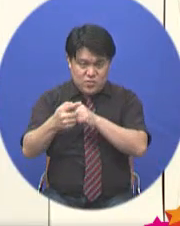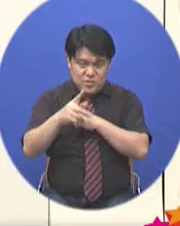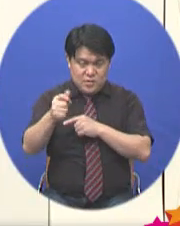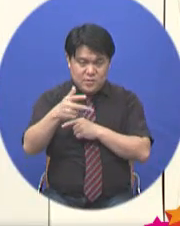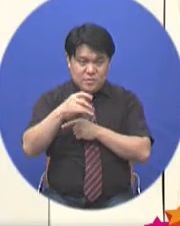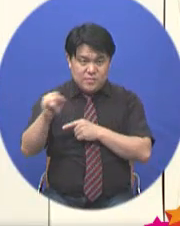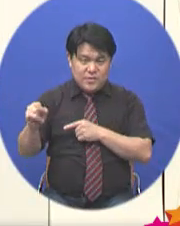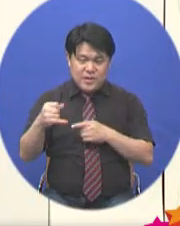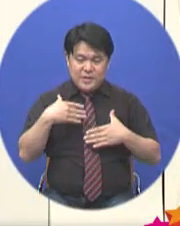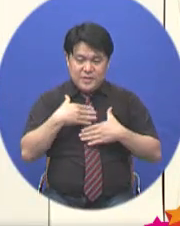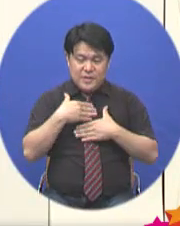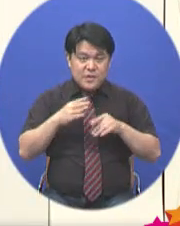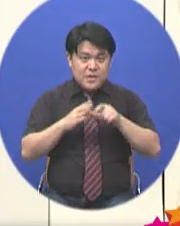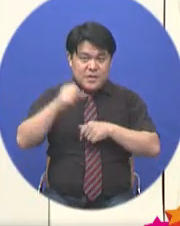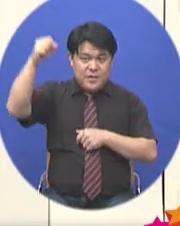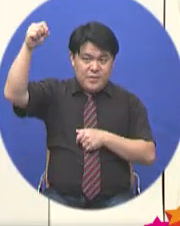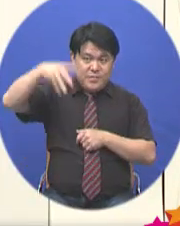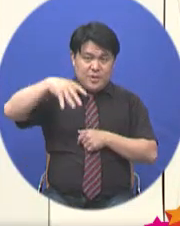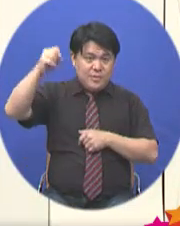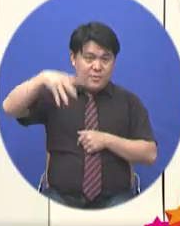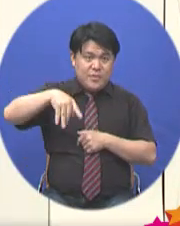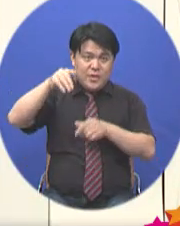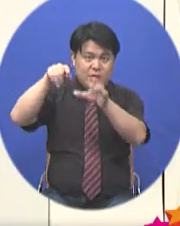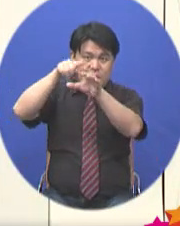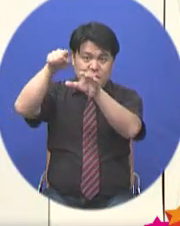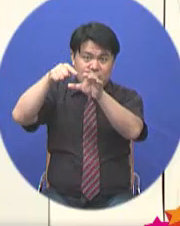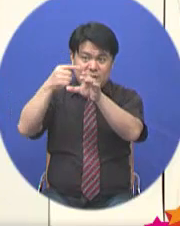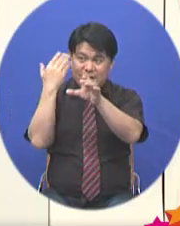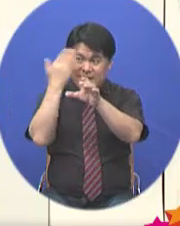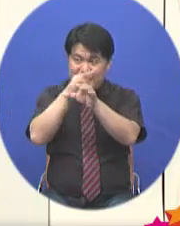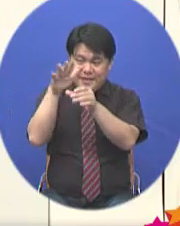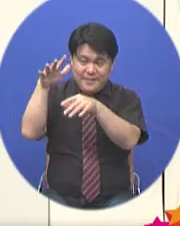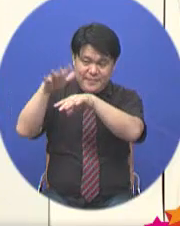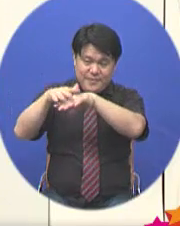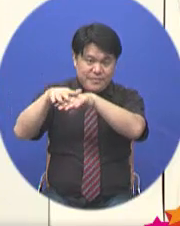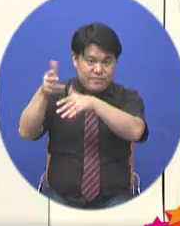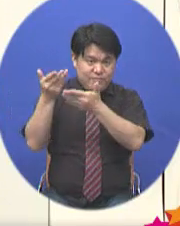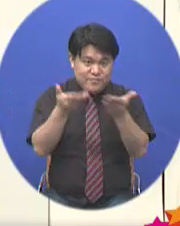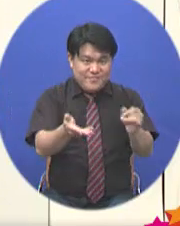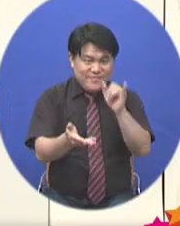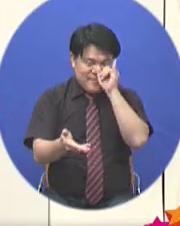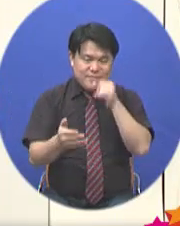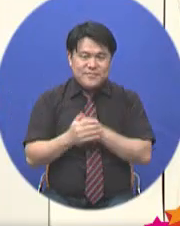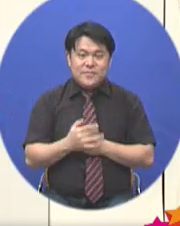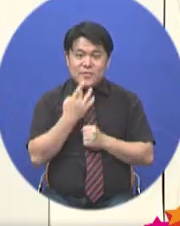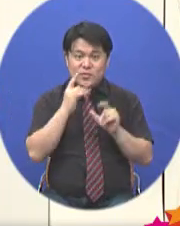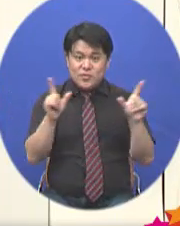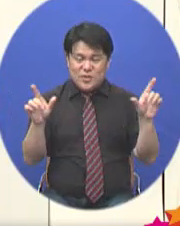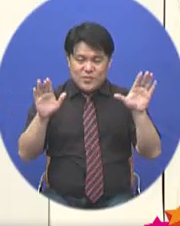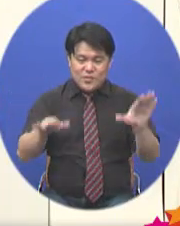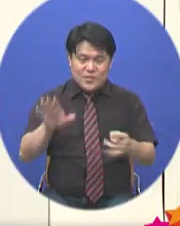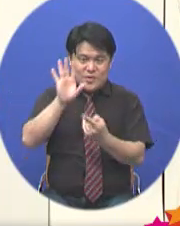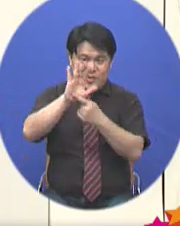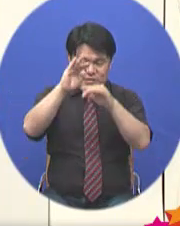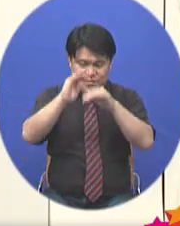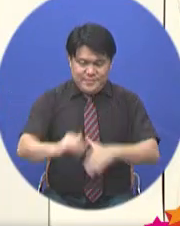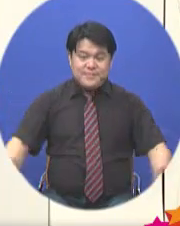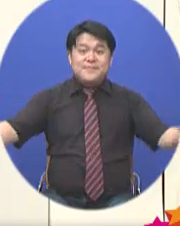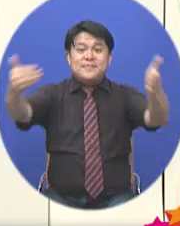샤워 필터를 드리고 있습니다. 네, 생방송 전국 나눔 노래자랑 화요일 오늘 준비한